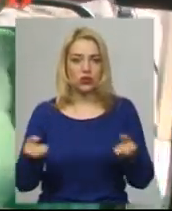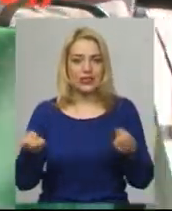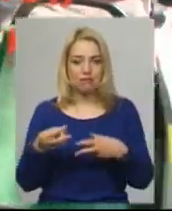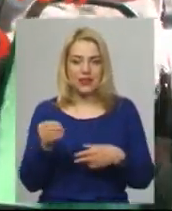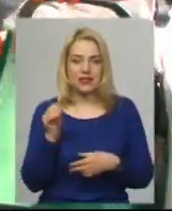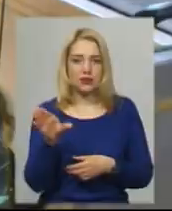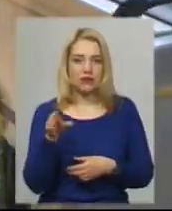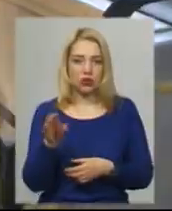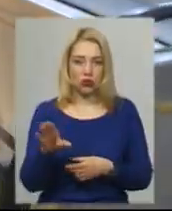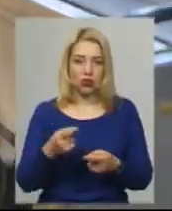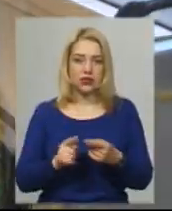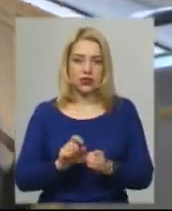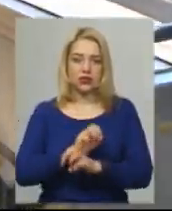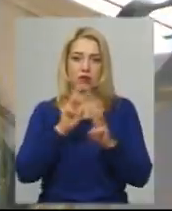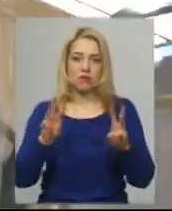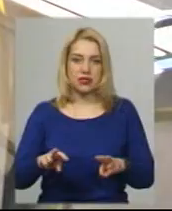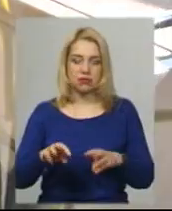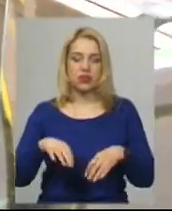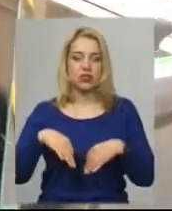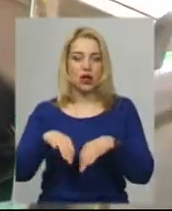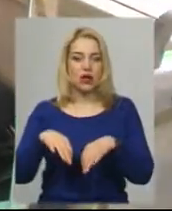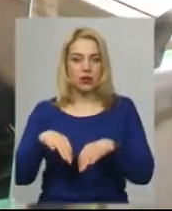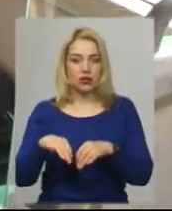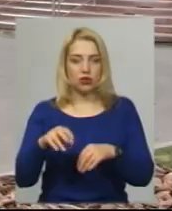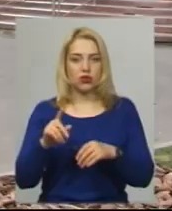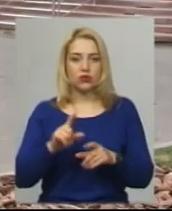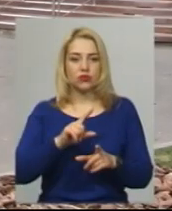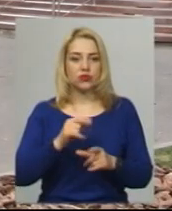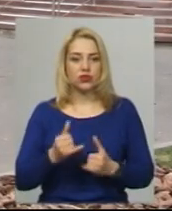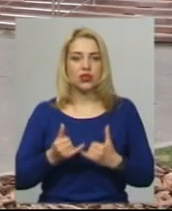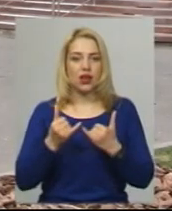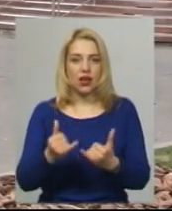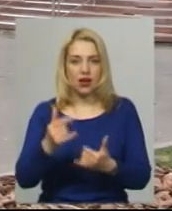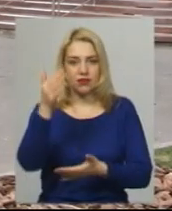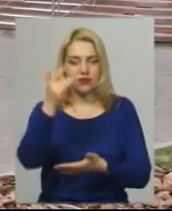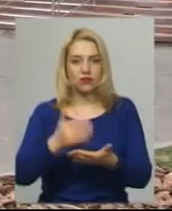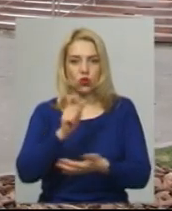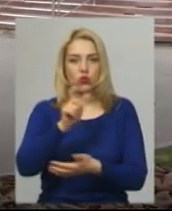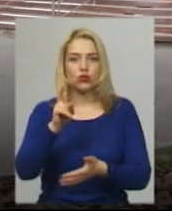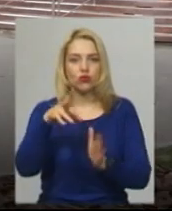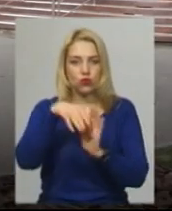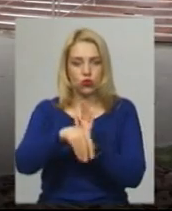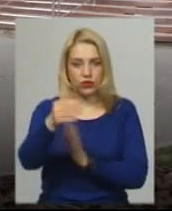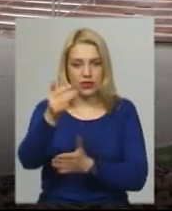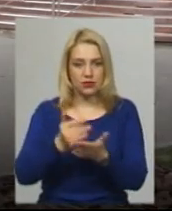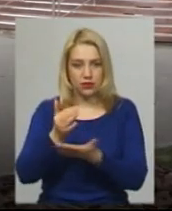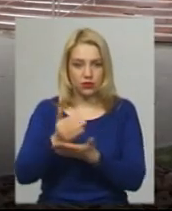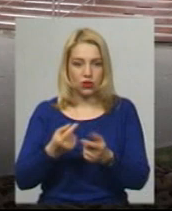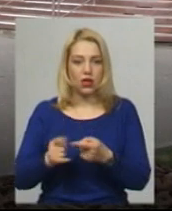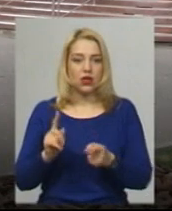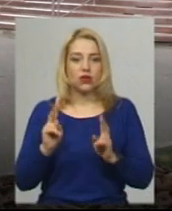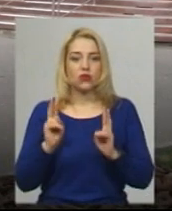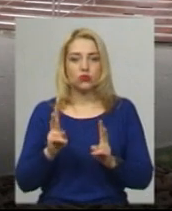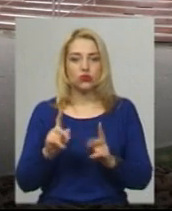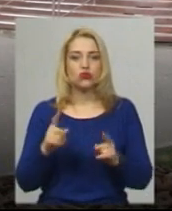це забезпечить перевіз тролейбусом лише співробітників критичної інфраструктури. Ми повністю готові до цього. Чому ми будемо на